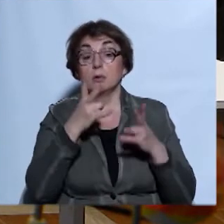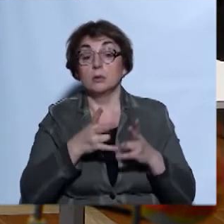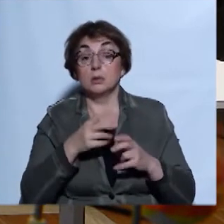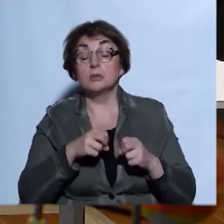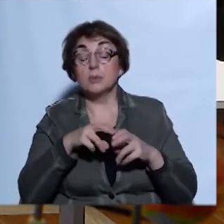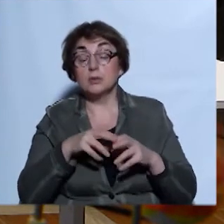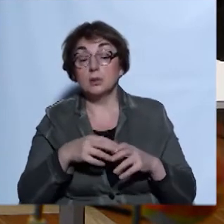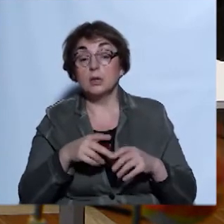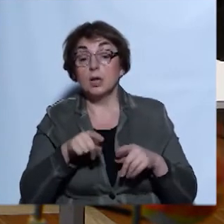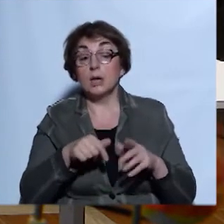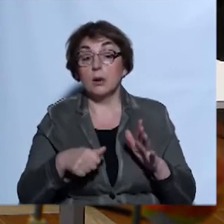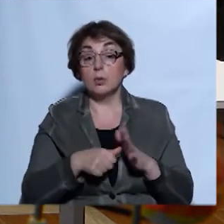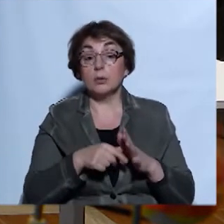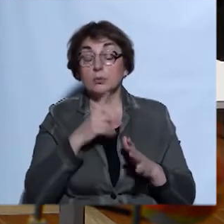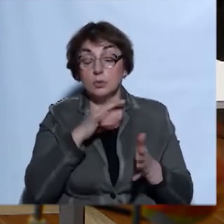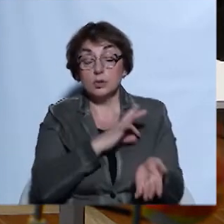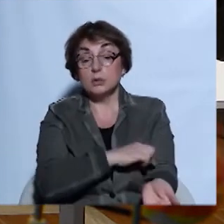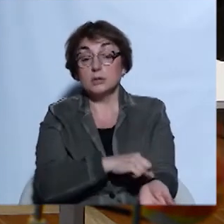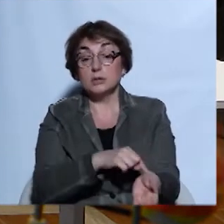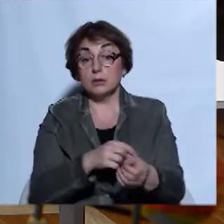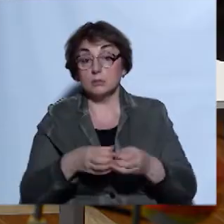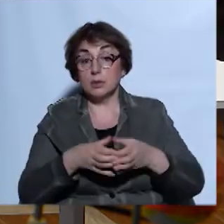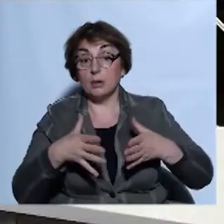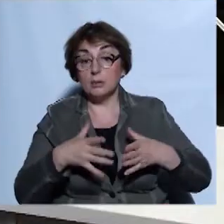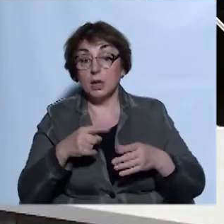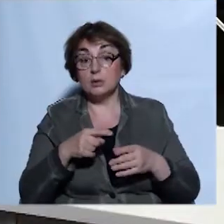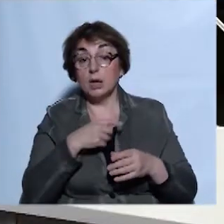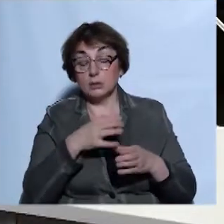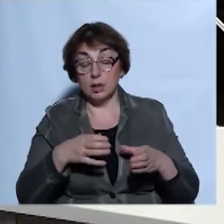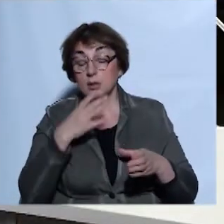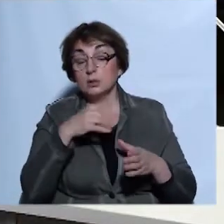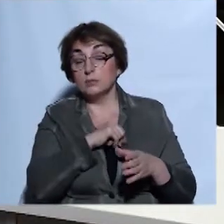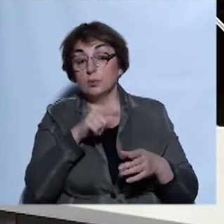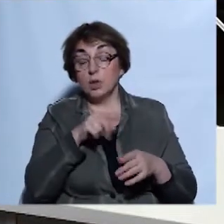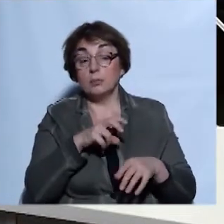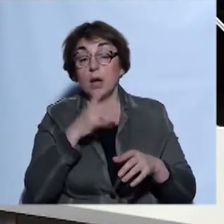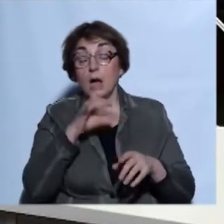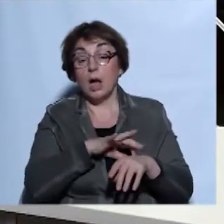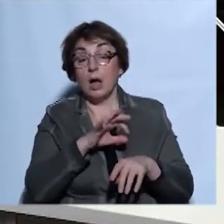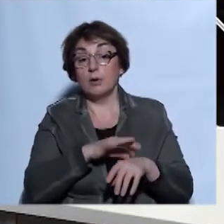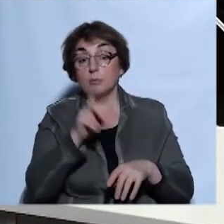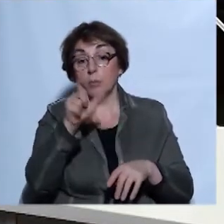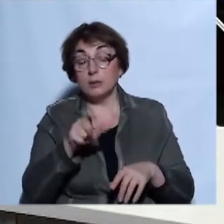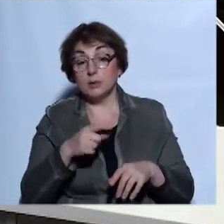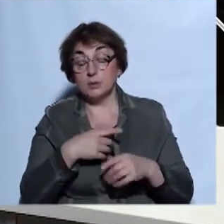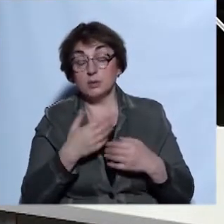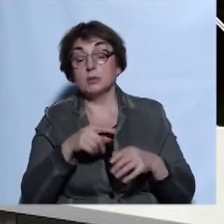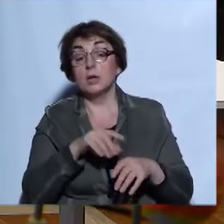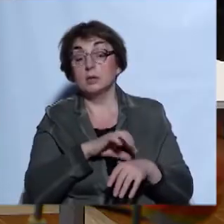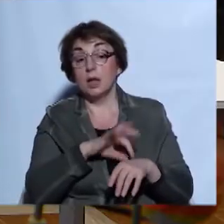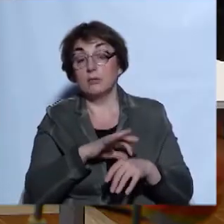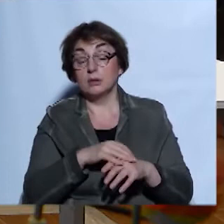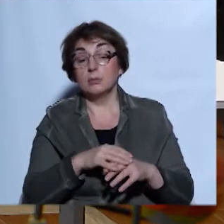გამოიყენება ასევე სხვადასხვა კოსმეტიკურ საშუალებებში, რაც შეეხება ეთილენგლიკოლს. ეთილენგლიკოლი არის კარგი ანტიფრიზი და